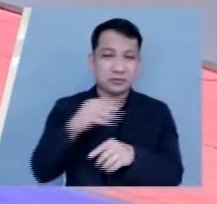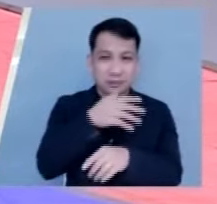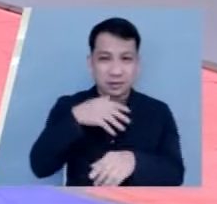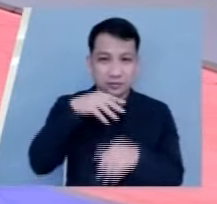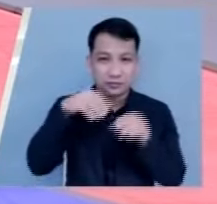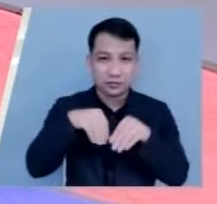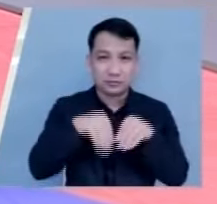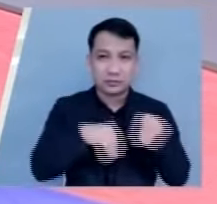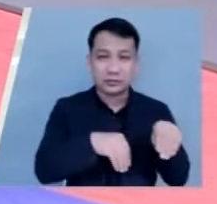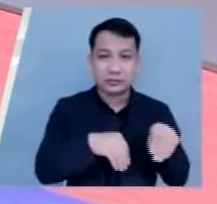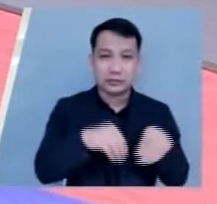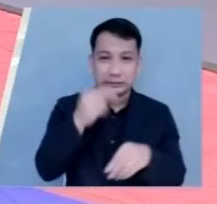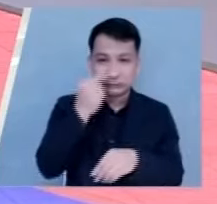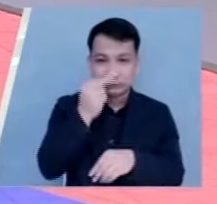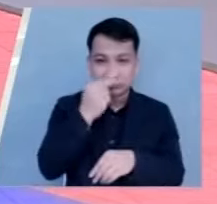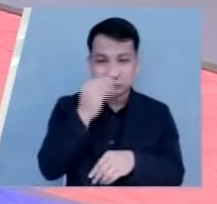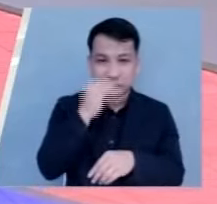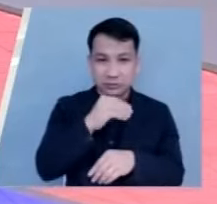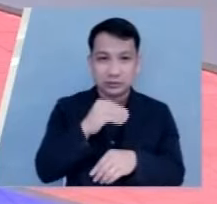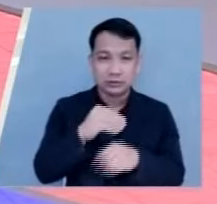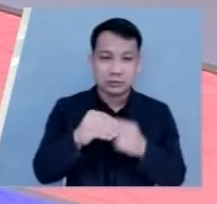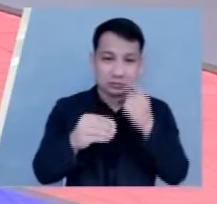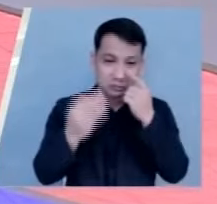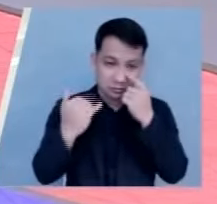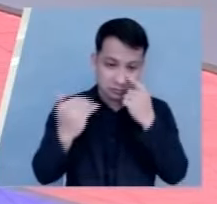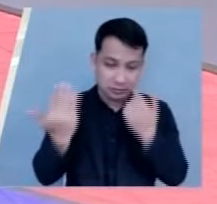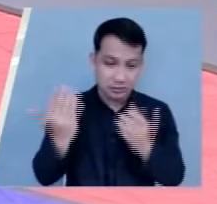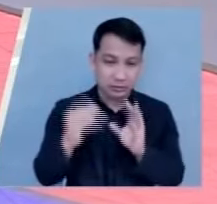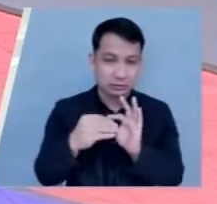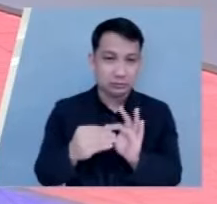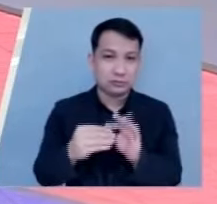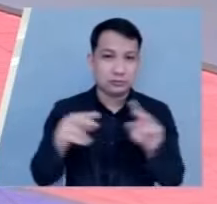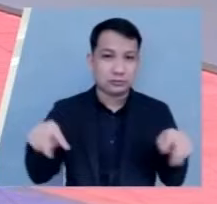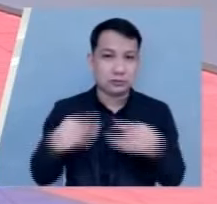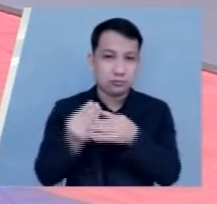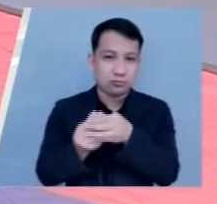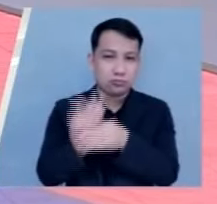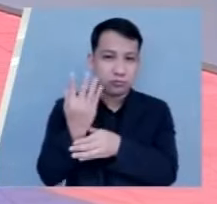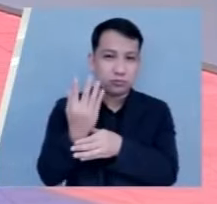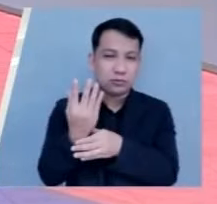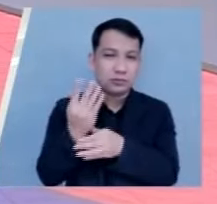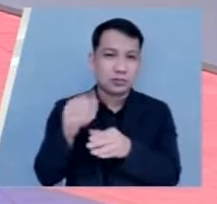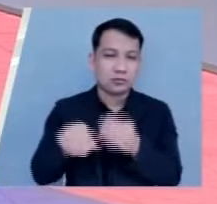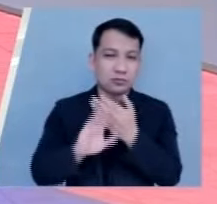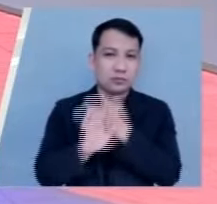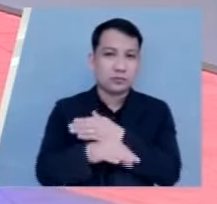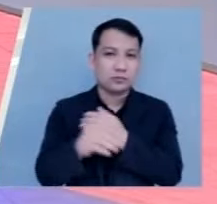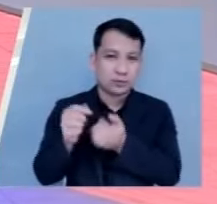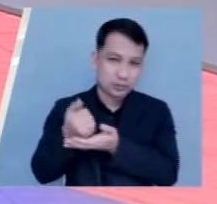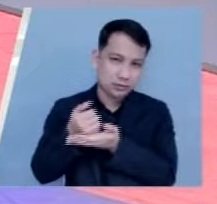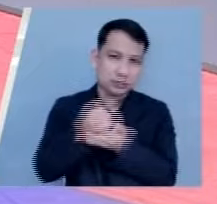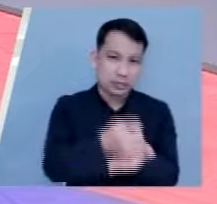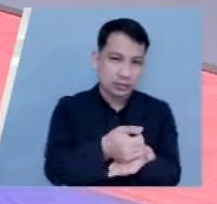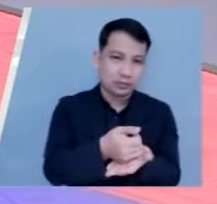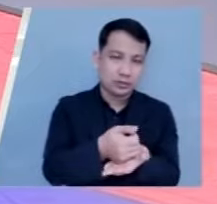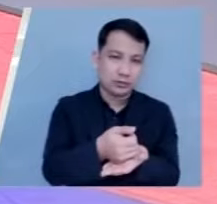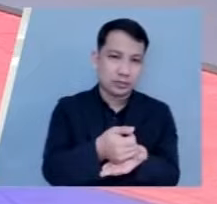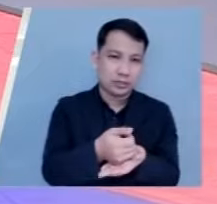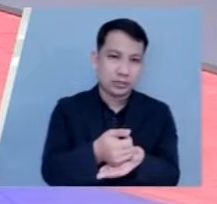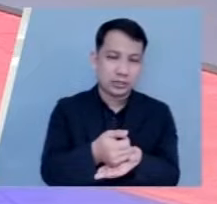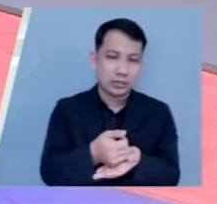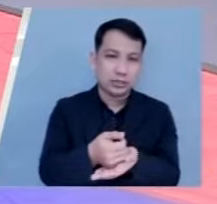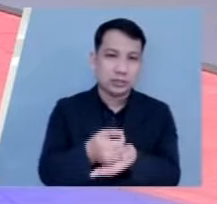Negros Oriental nang muling pag-aalboroto ng bulkan. Kaya bumalik tayo roon para maghatid ng tulong sa ilalim ng